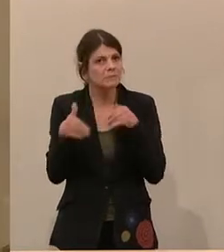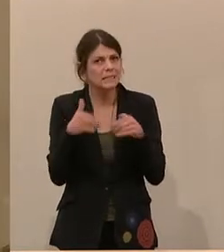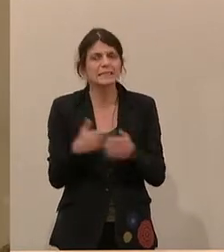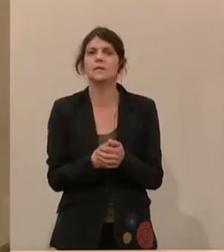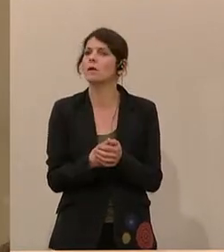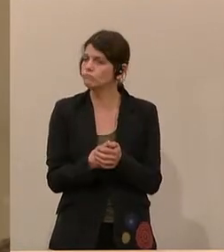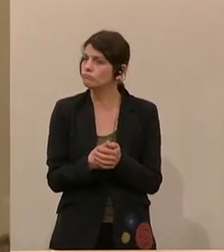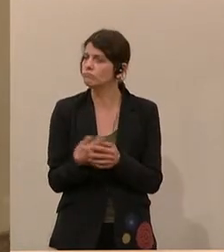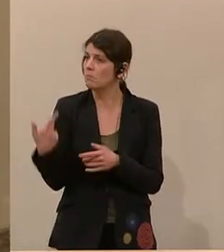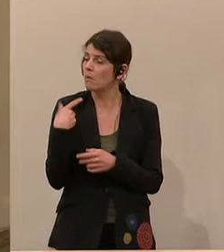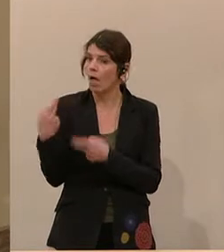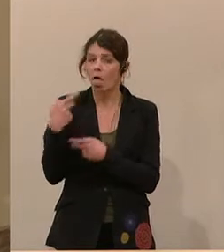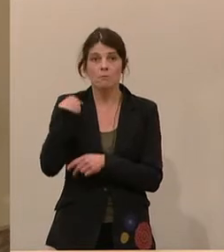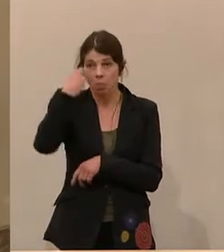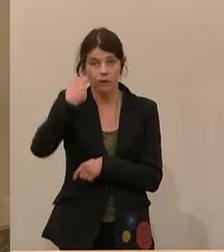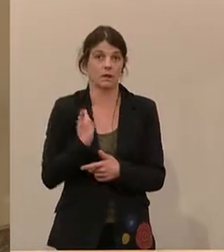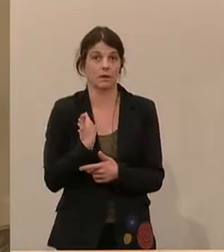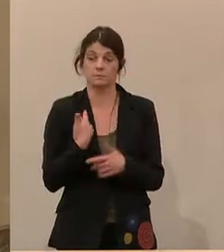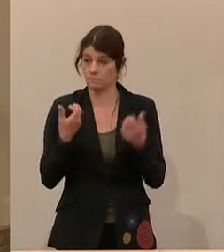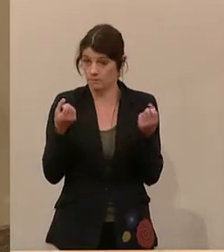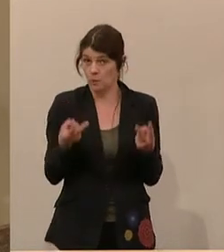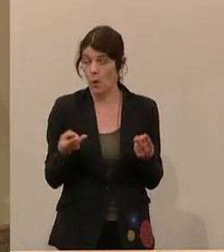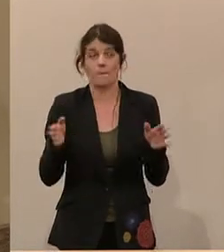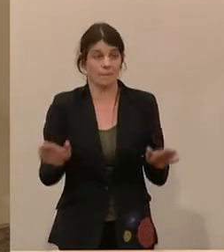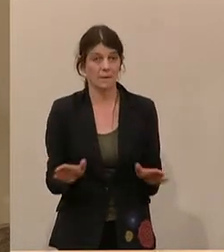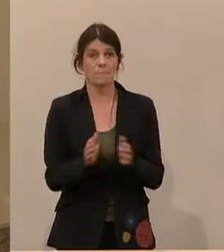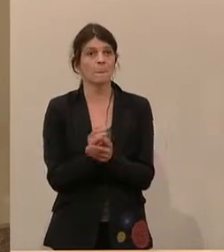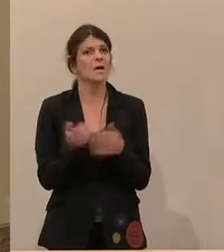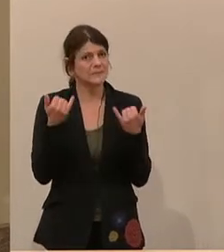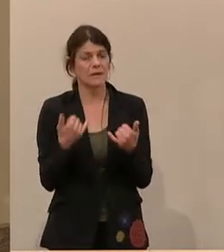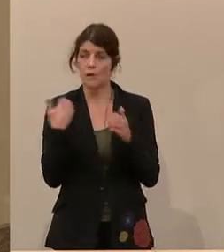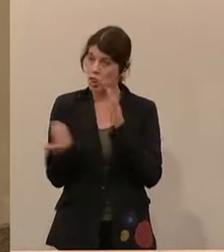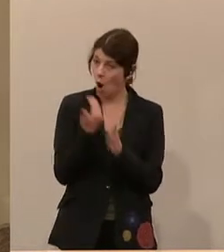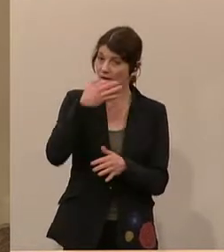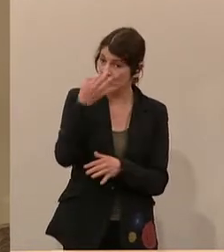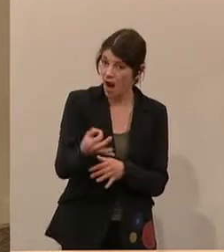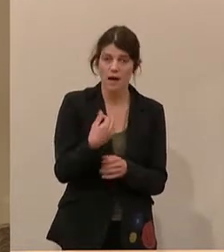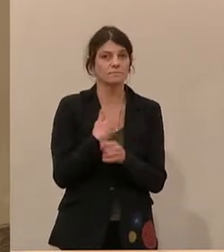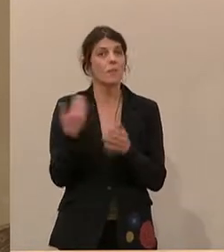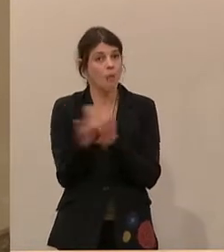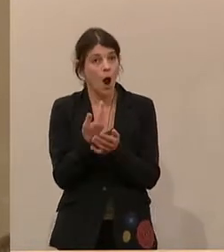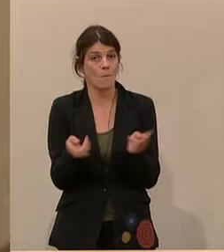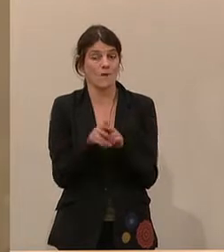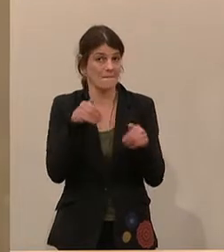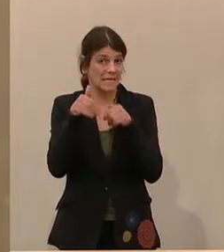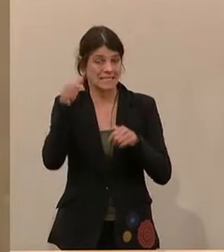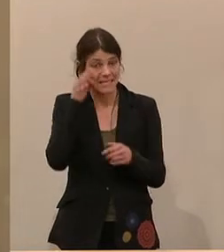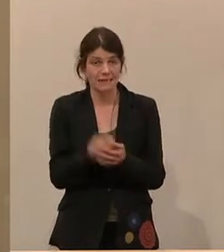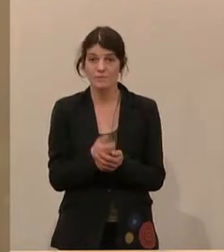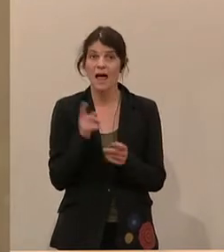mich schlichtweg angelogen. Jetzt mit dieser Prämisse habe ich neue Fragen gestellt an die neue Umweltministerin, an die